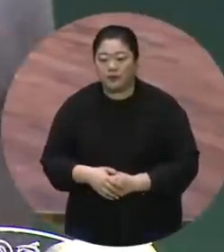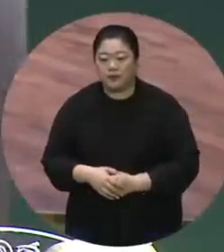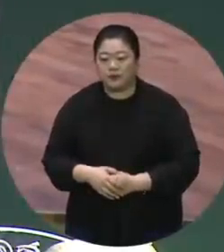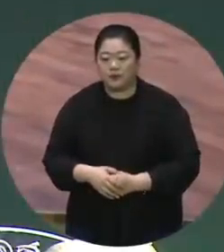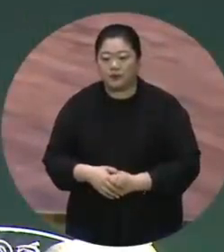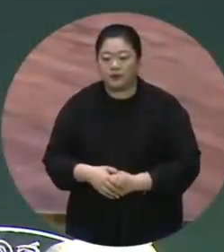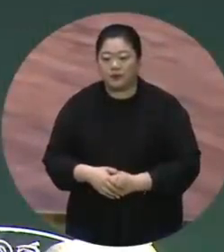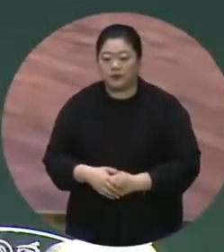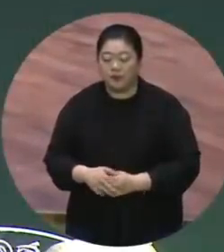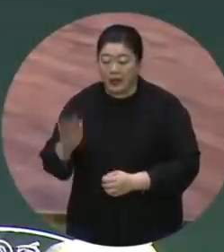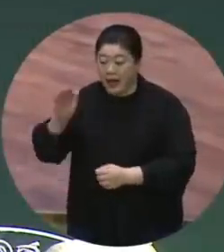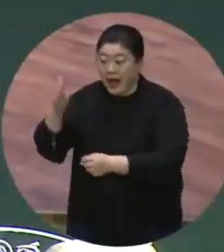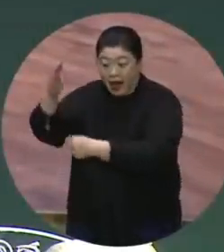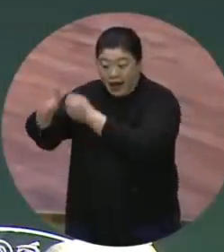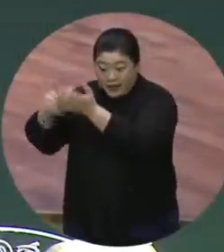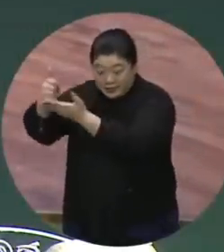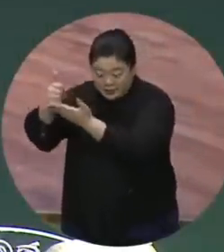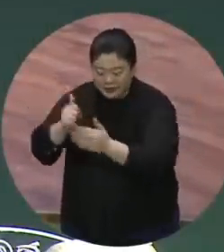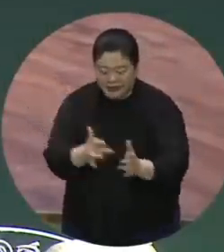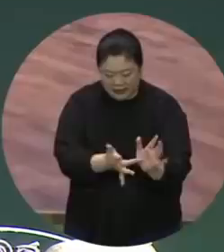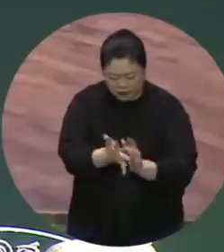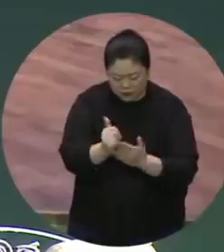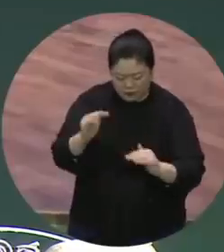하나님이 높으셨는데 높으심에